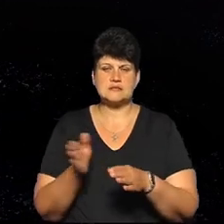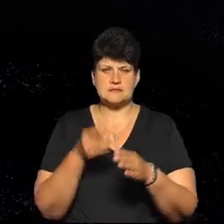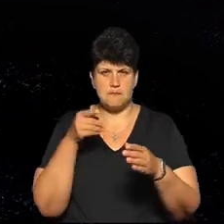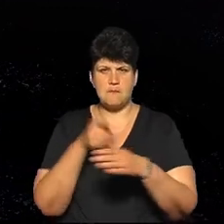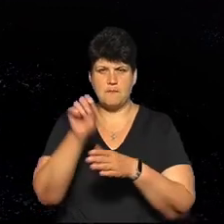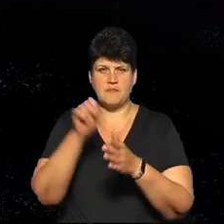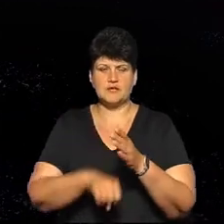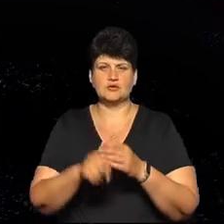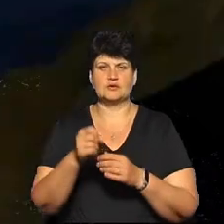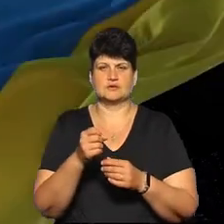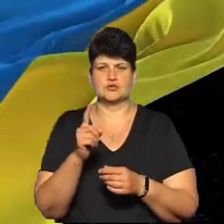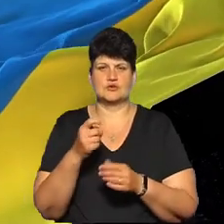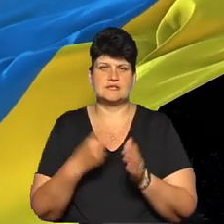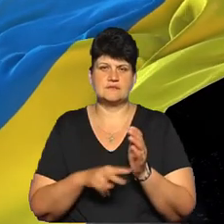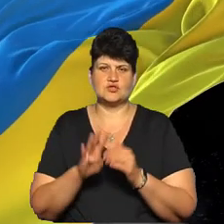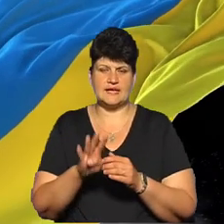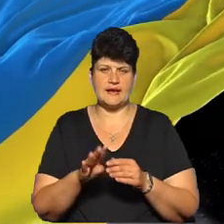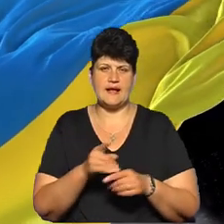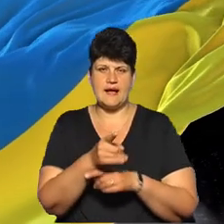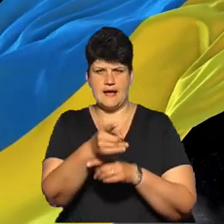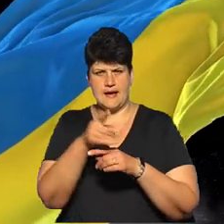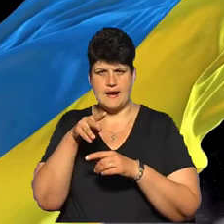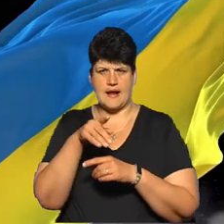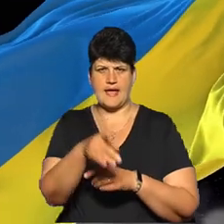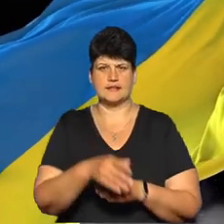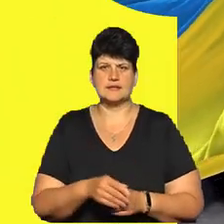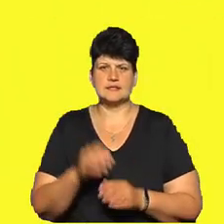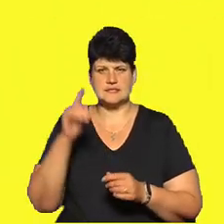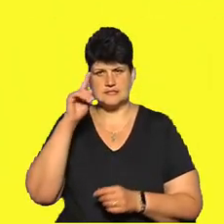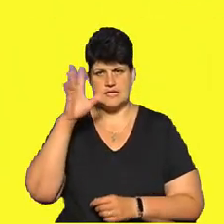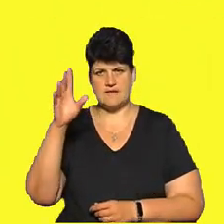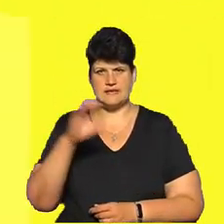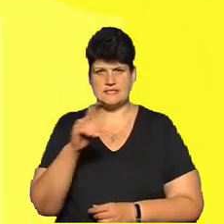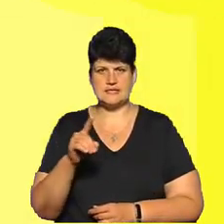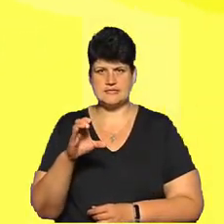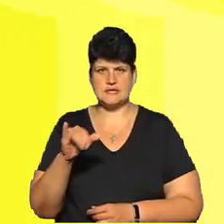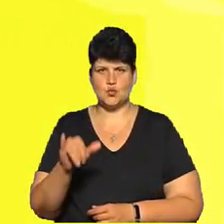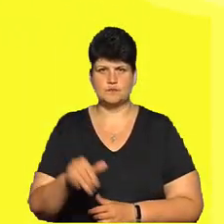174 крилаті ракети. Слава ЗСУ!